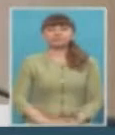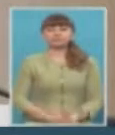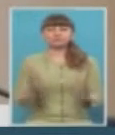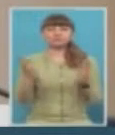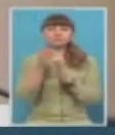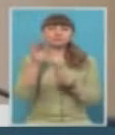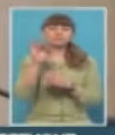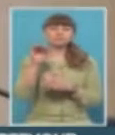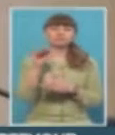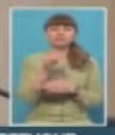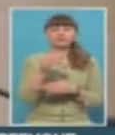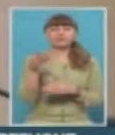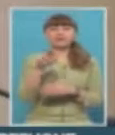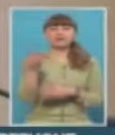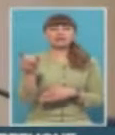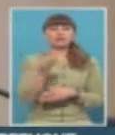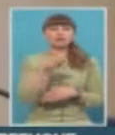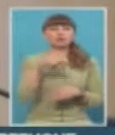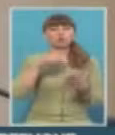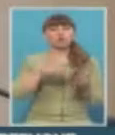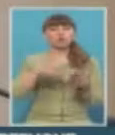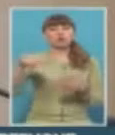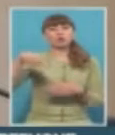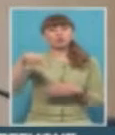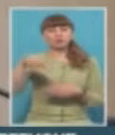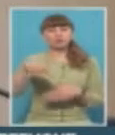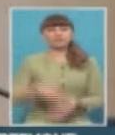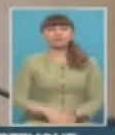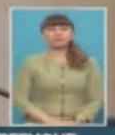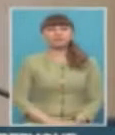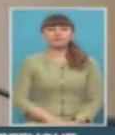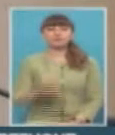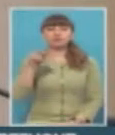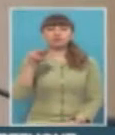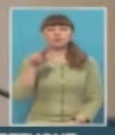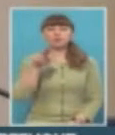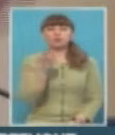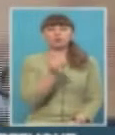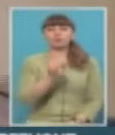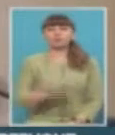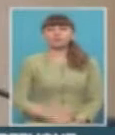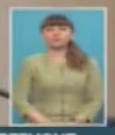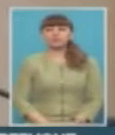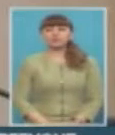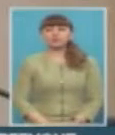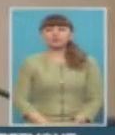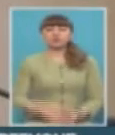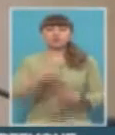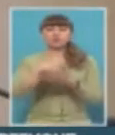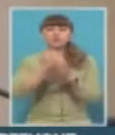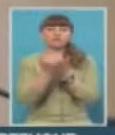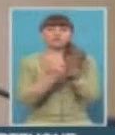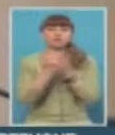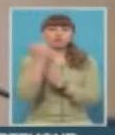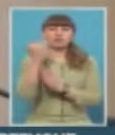снижение тарифов для населения, например, города Рудного, по теплу. Мы, то есть, утвердили высокий